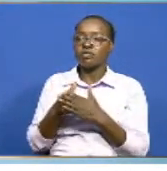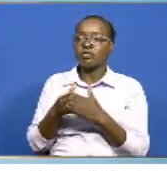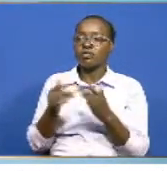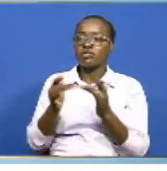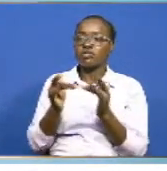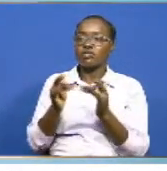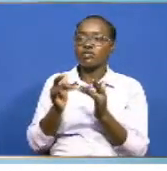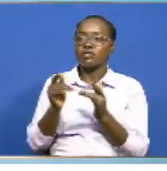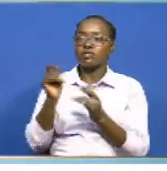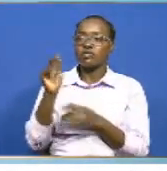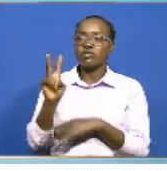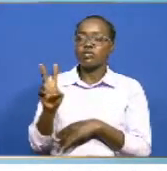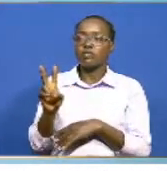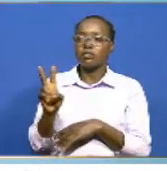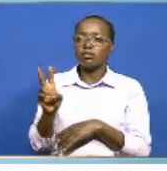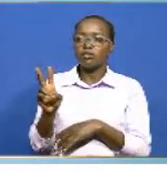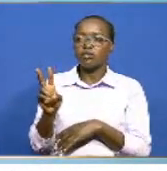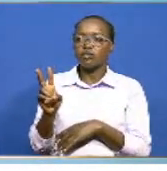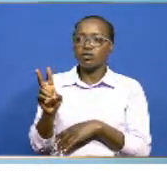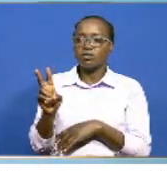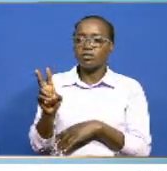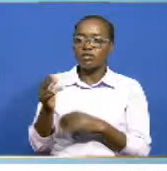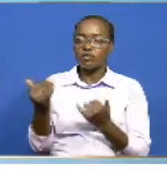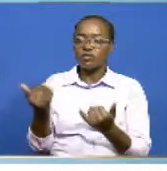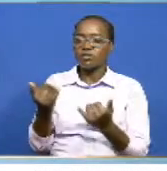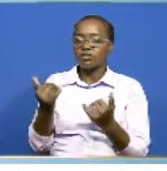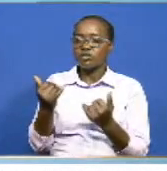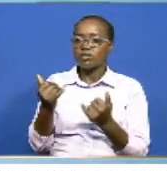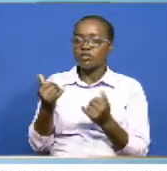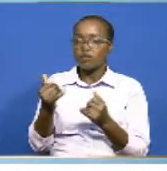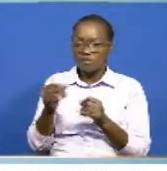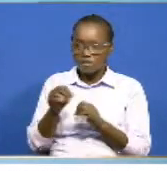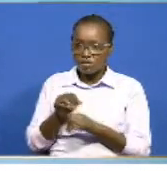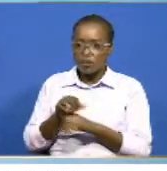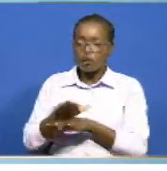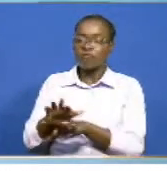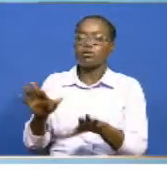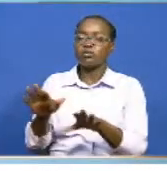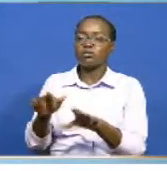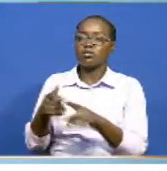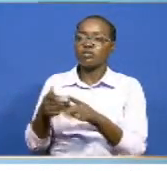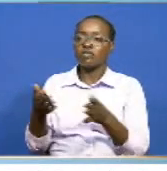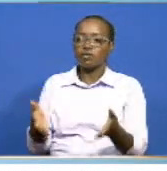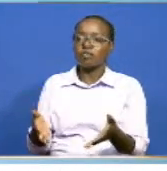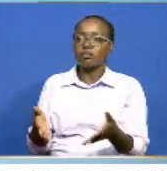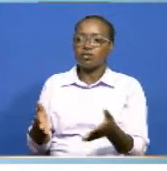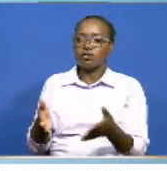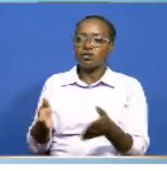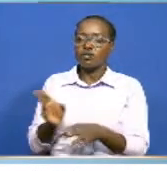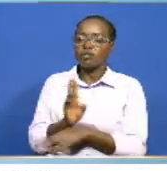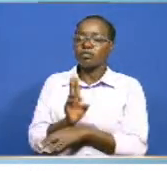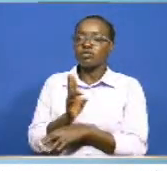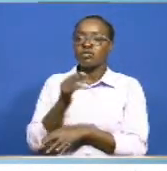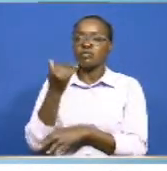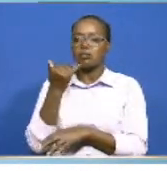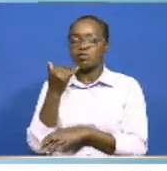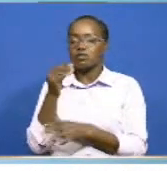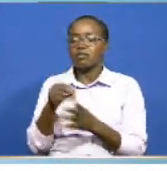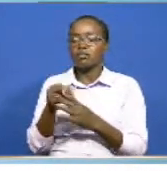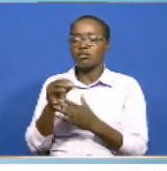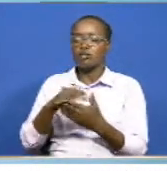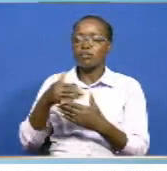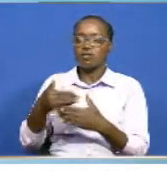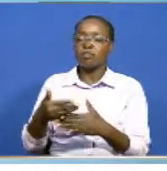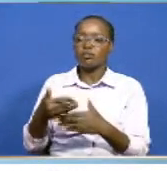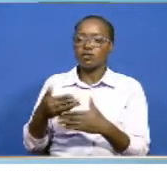digital TV, sasa tunaweza kufanya streaming kutoka mahali tuko, unaweza tumia rununu yako ama tarakilishi mahali popote huko